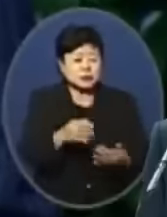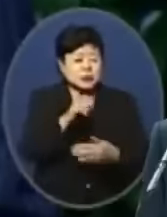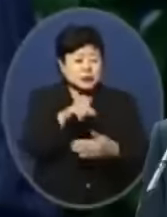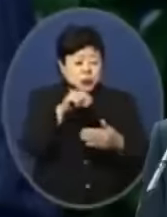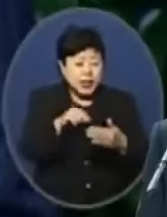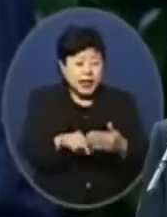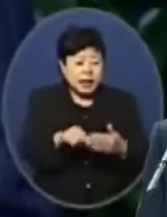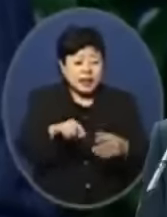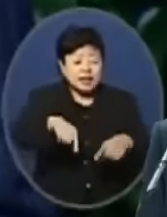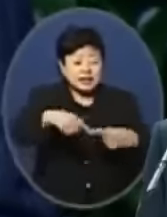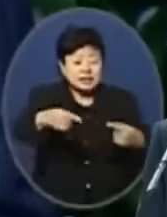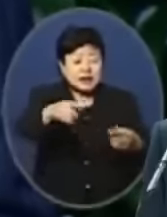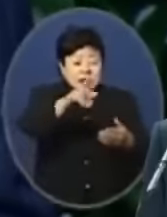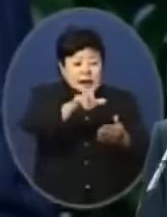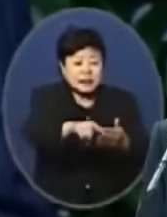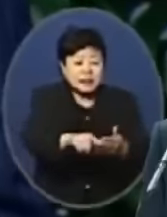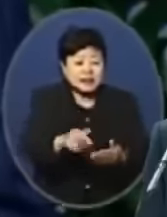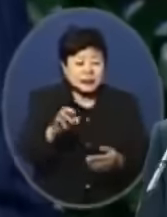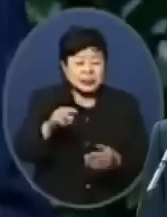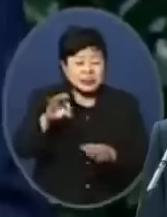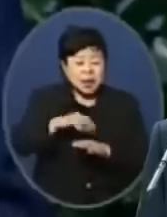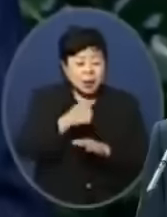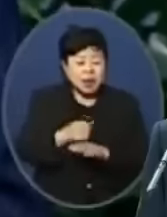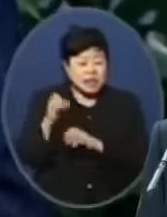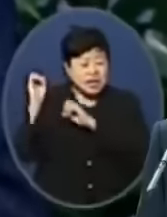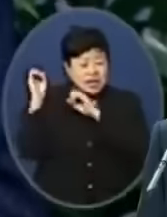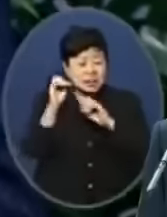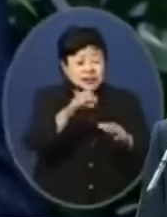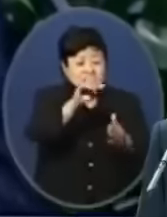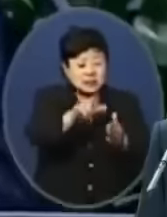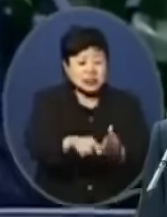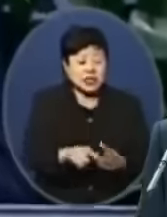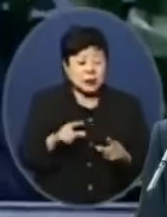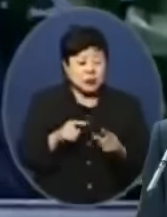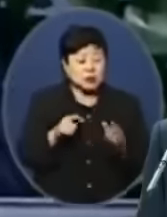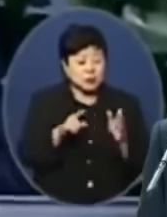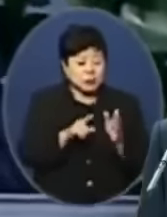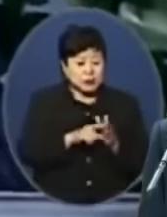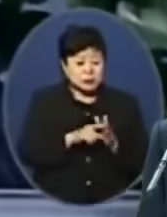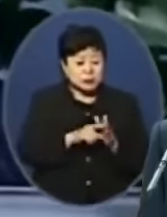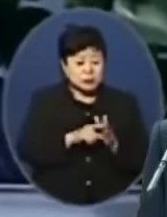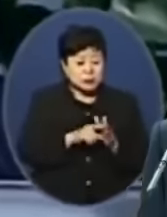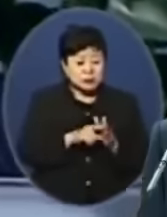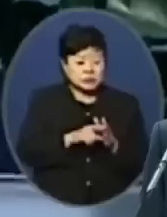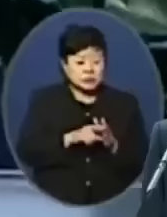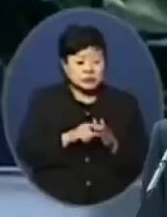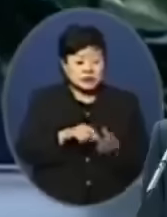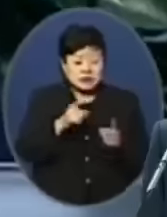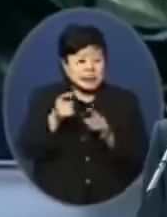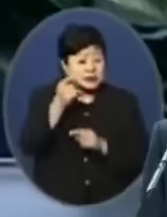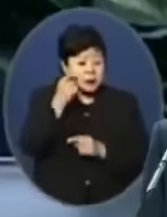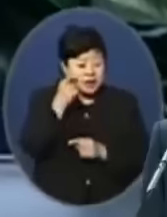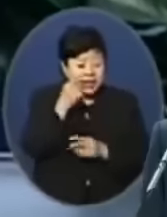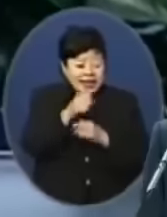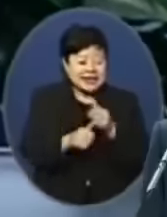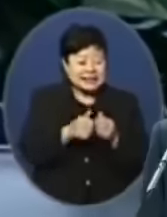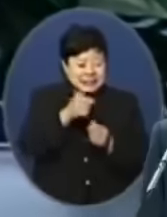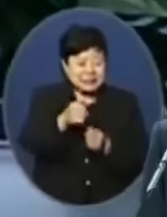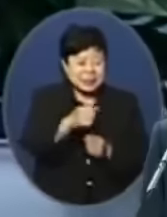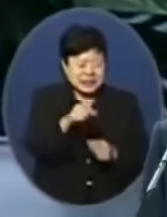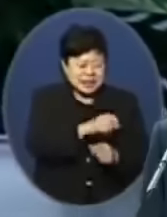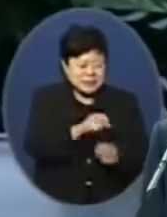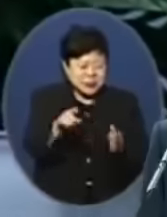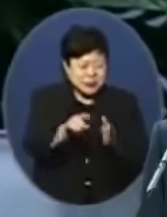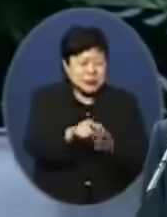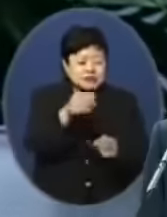속에 느부갓네살 왕에 의해서 던져 넣었을 때 보통 믿음으로는 못 살아납니다. 그러나 하나님이